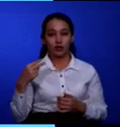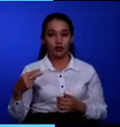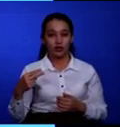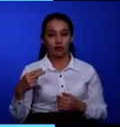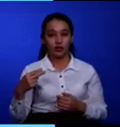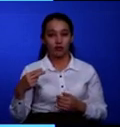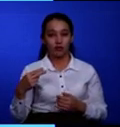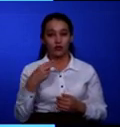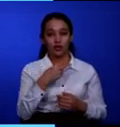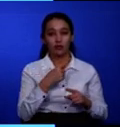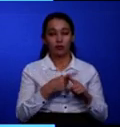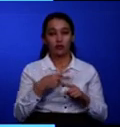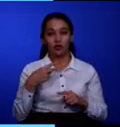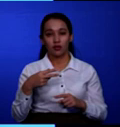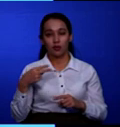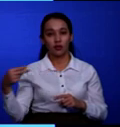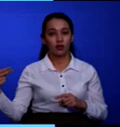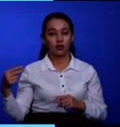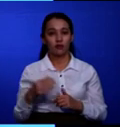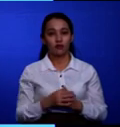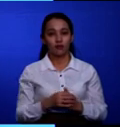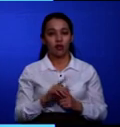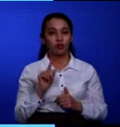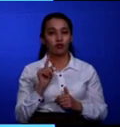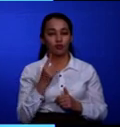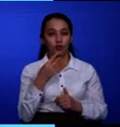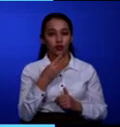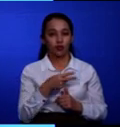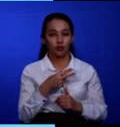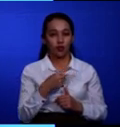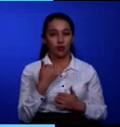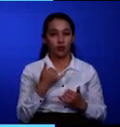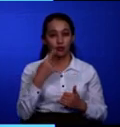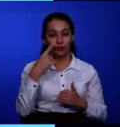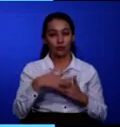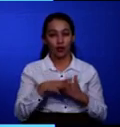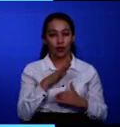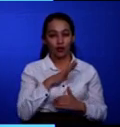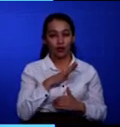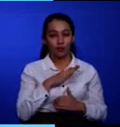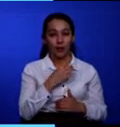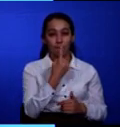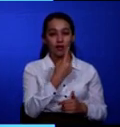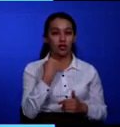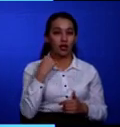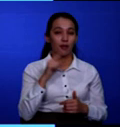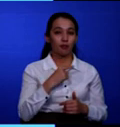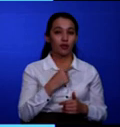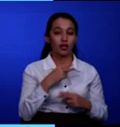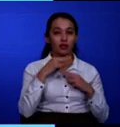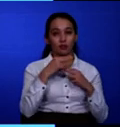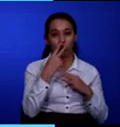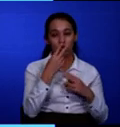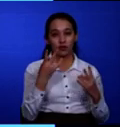yig'indisi ko'rinishida ajratib olamiz. Nega aynan 20 ekanligini sizlarga tushuntirdim. Biz kamayuvchiga e'tibor beramiz va qulayroq